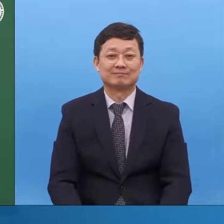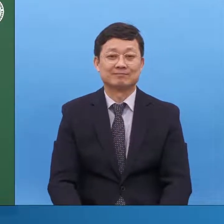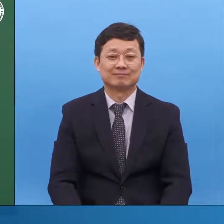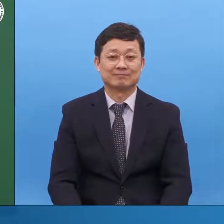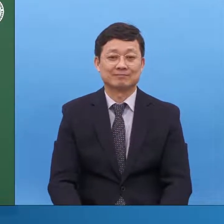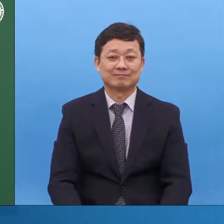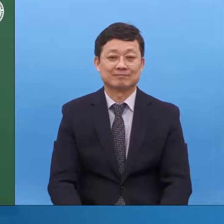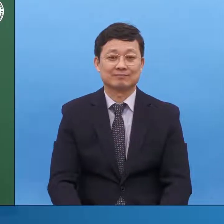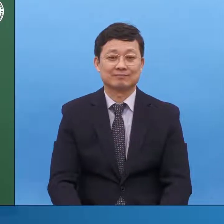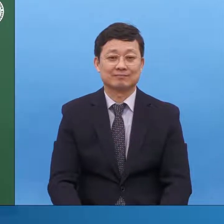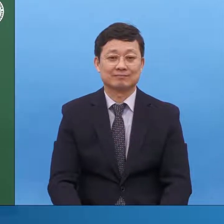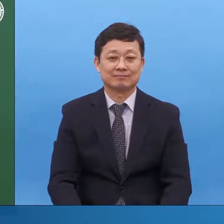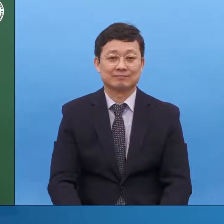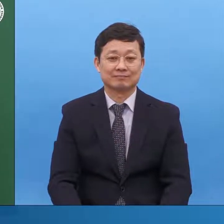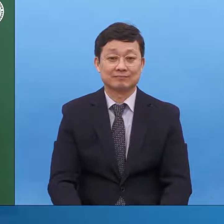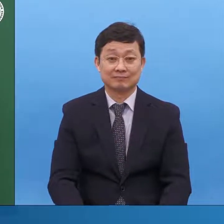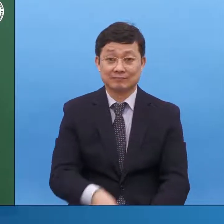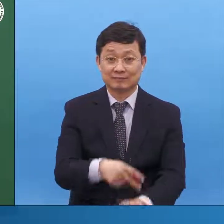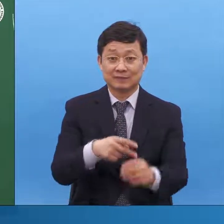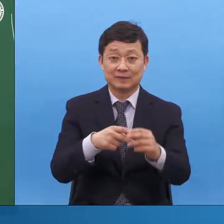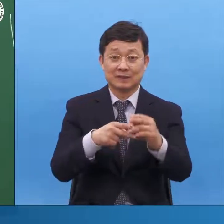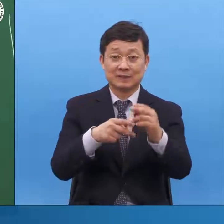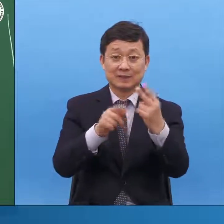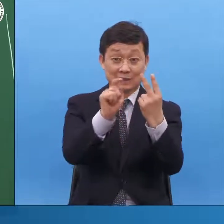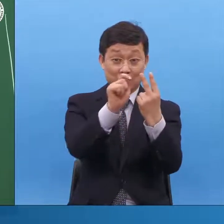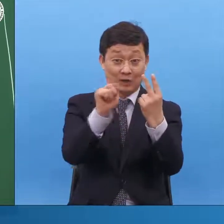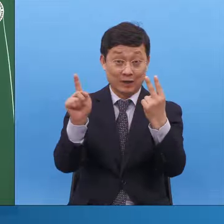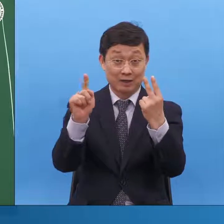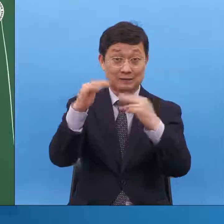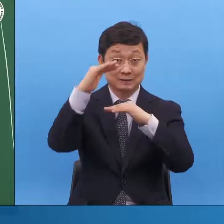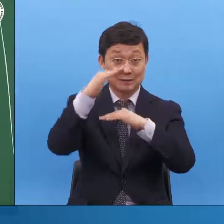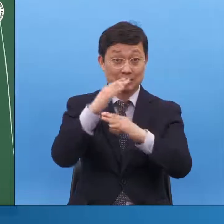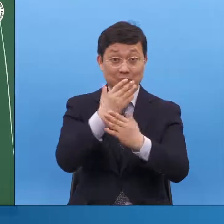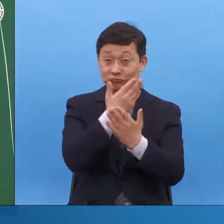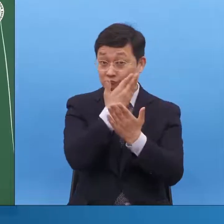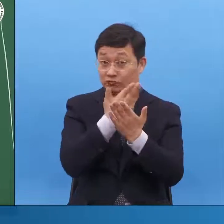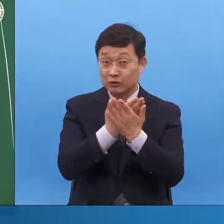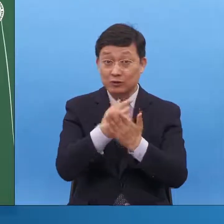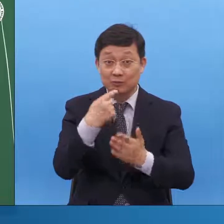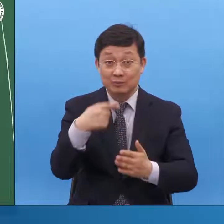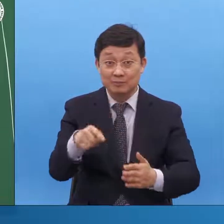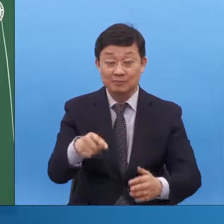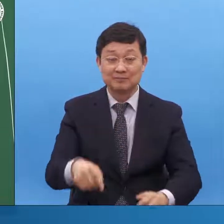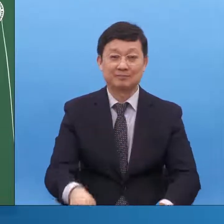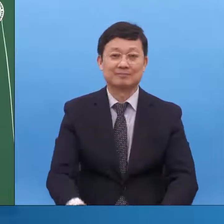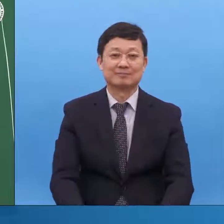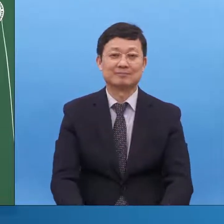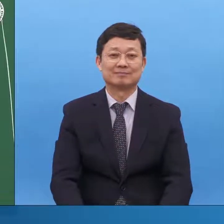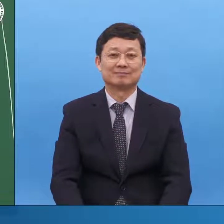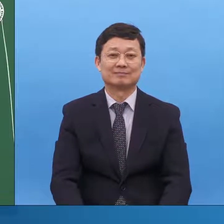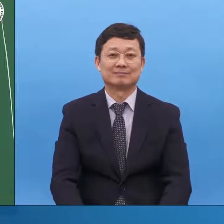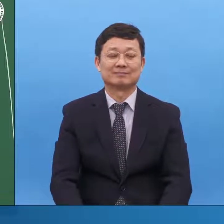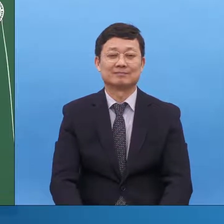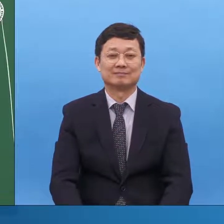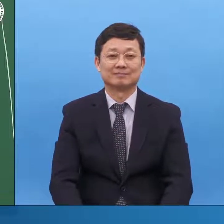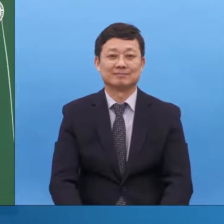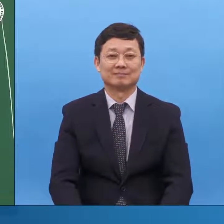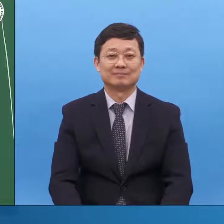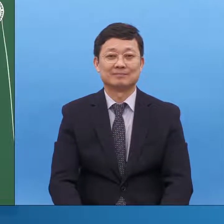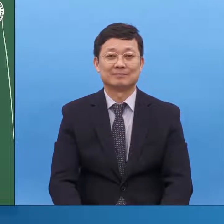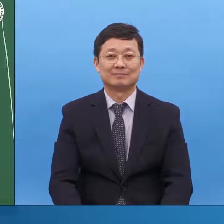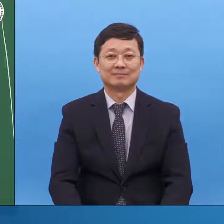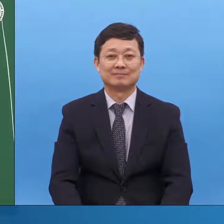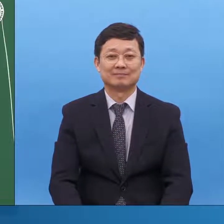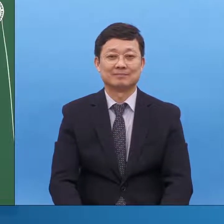다른 교훈을 했어요. And then Jesus, he spoke about a different lesson. 거기에는 어떤 게 들어있냐면은